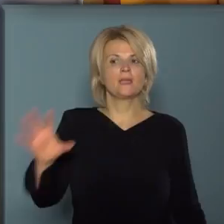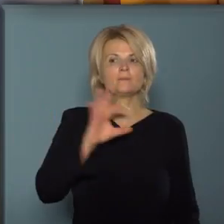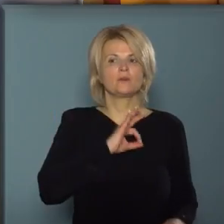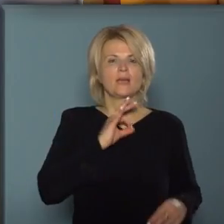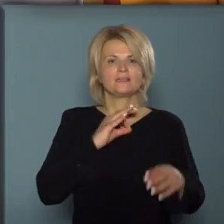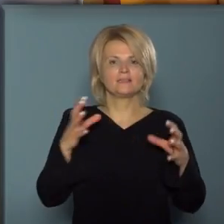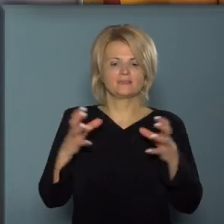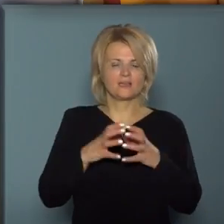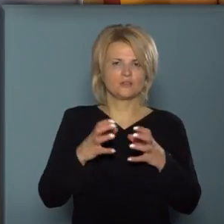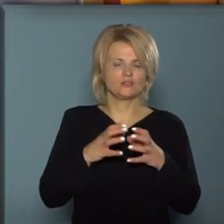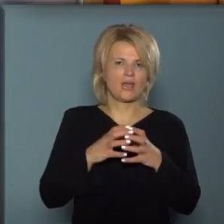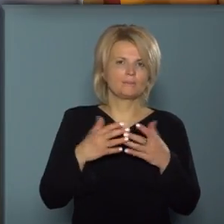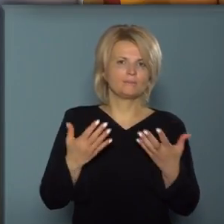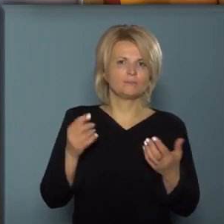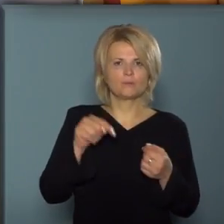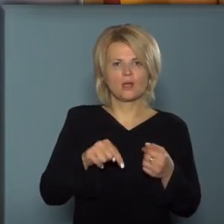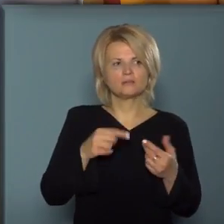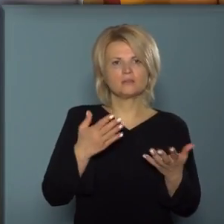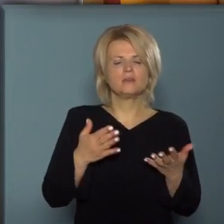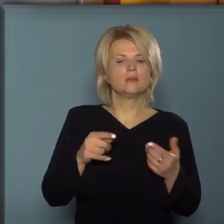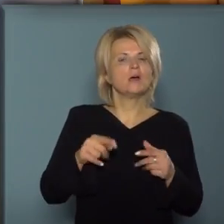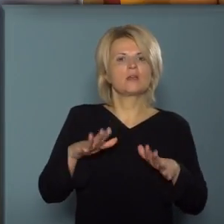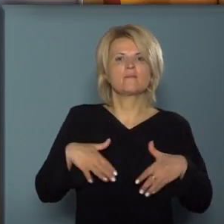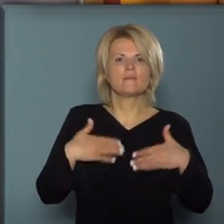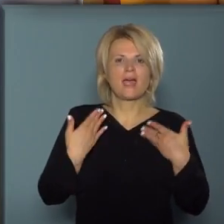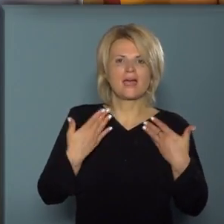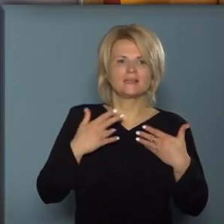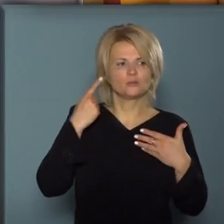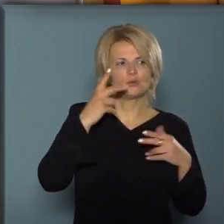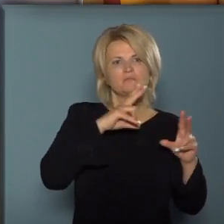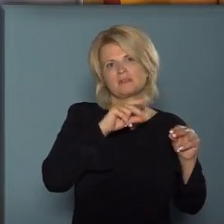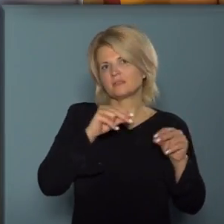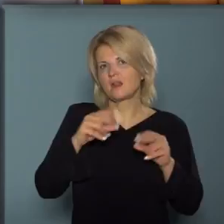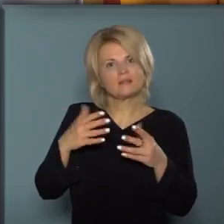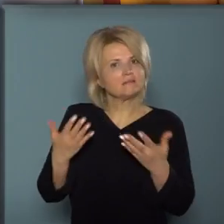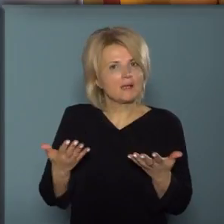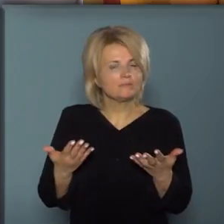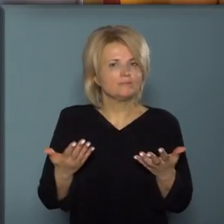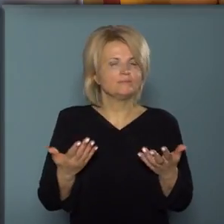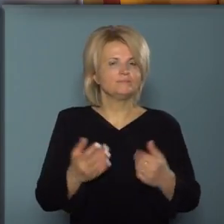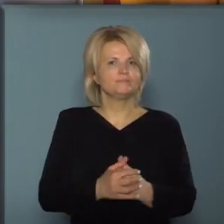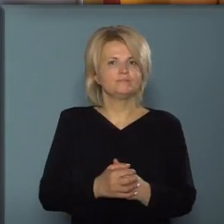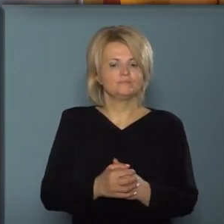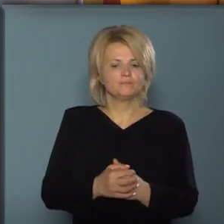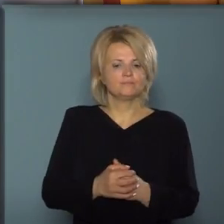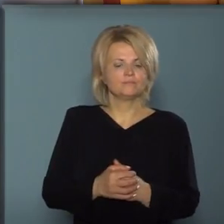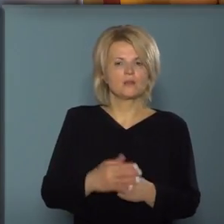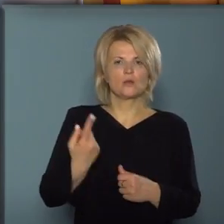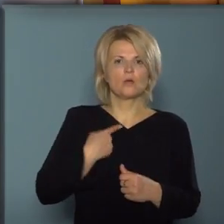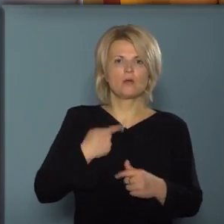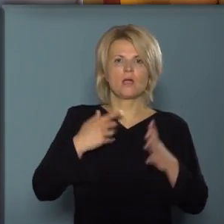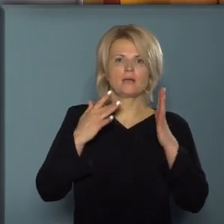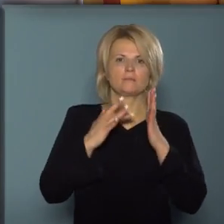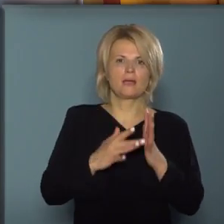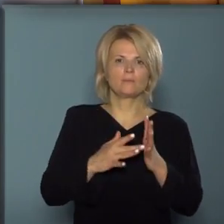baráti társaságban az ember, most lehet, hogy ez egy naív elképzelés, arra vágysz, hogy valakivel beszélgetni tudjál. Hogy kapcsolódik, és hogy megmutasd